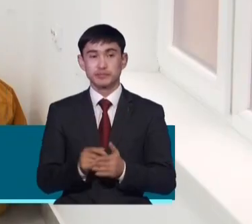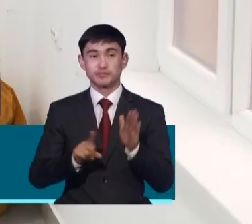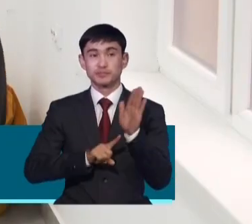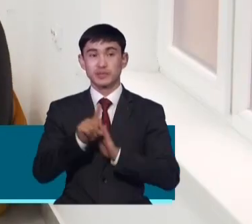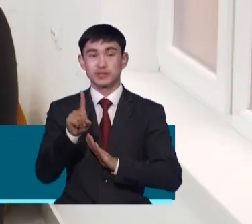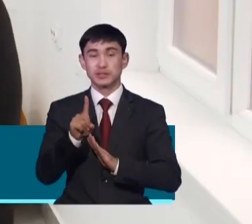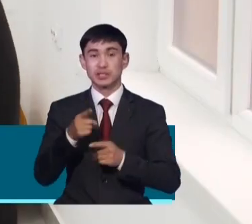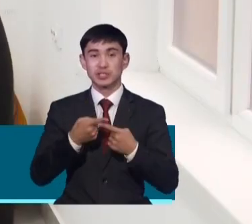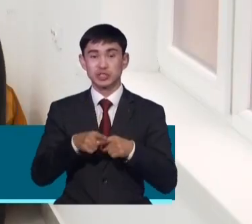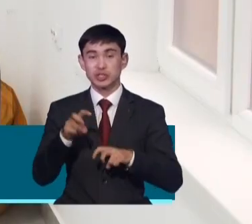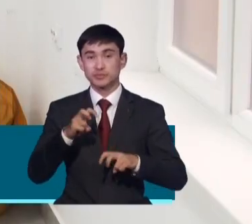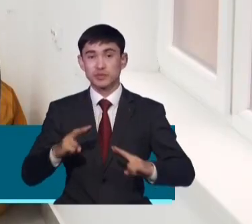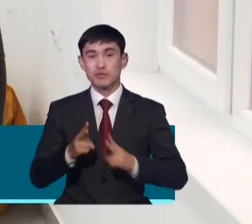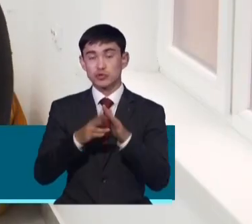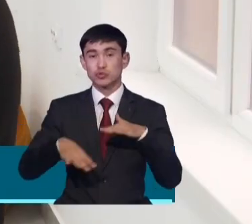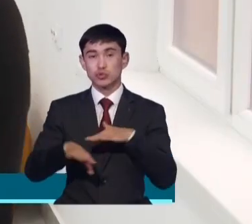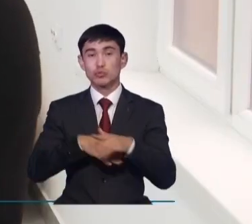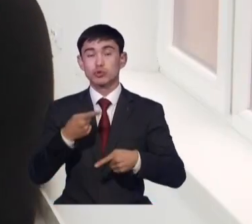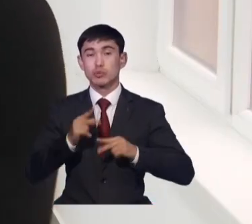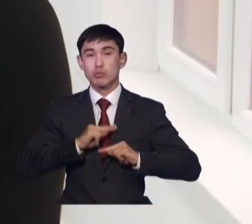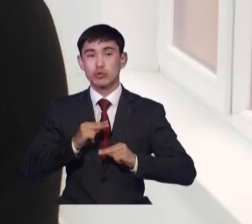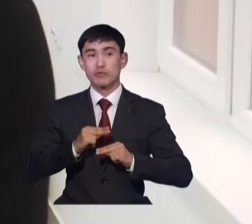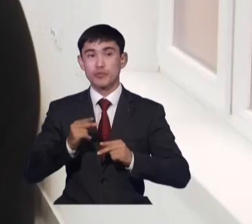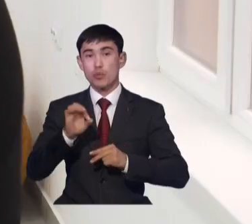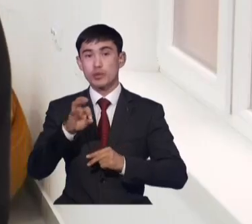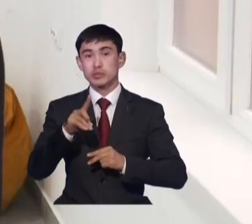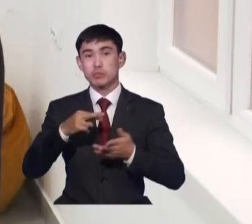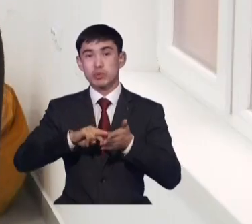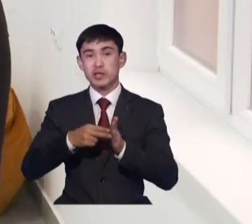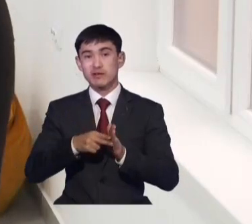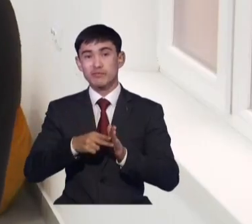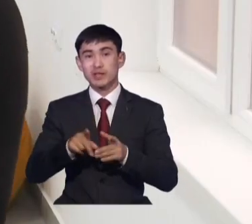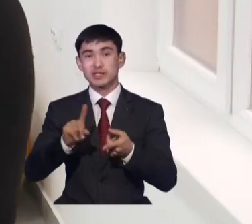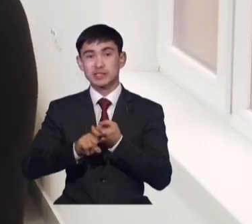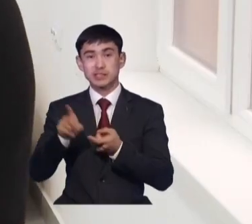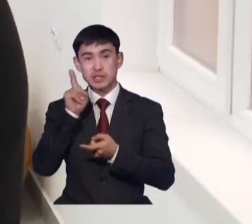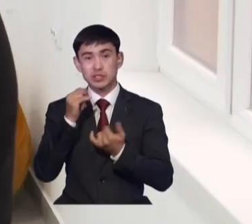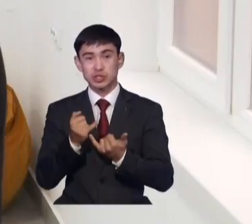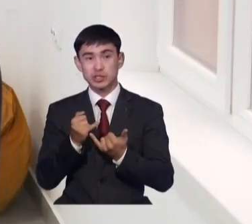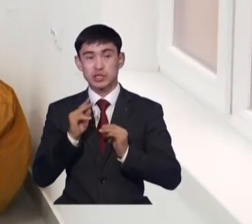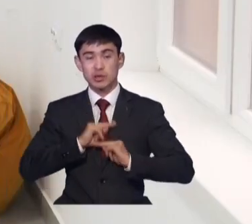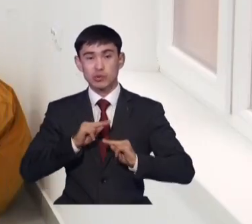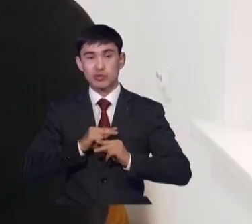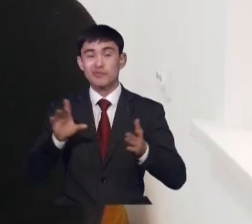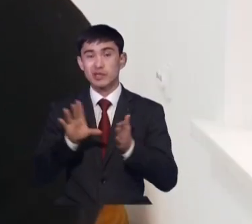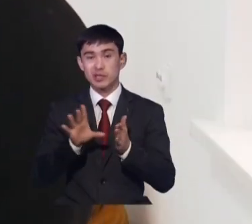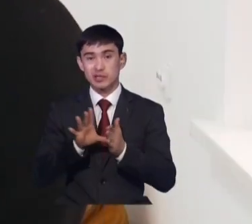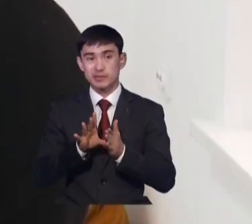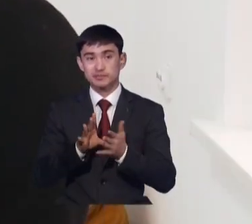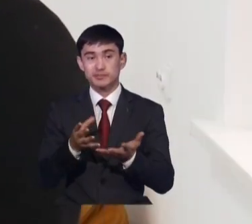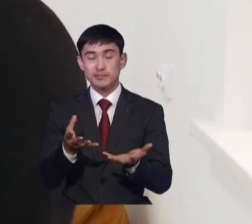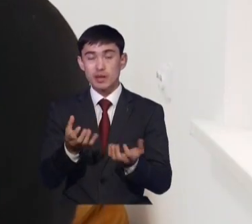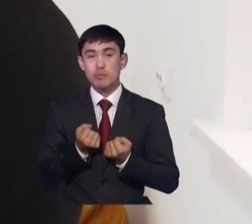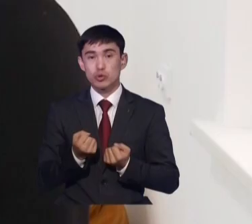Начинал инженером инфраструктуры, потом работал в оптимизации планирования сети. Сейчас вот работаю в энергетике. Я